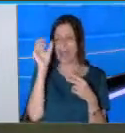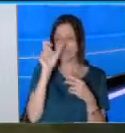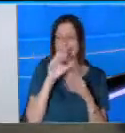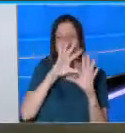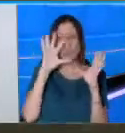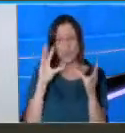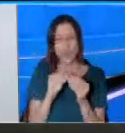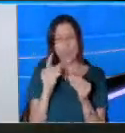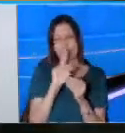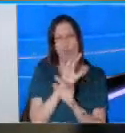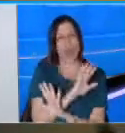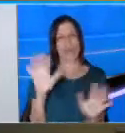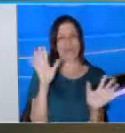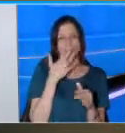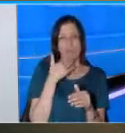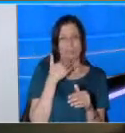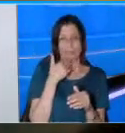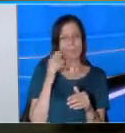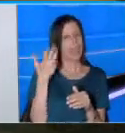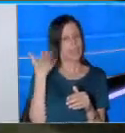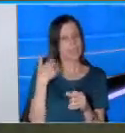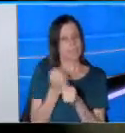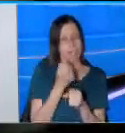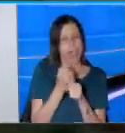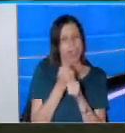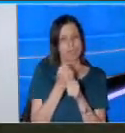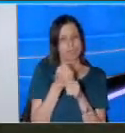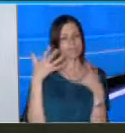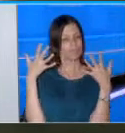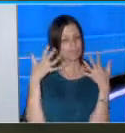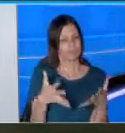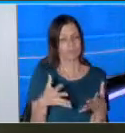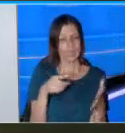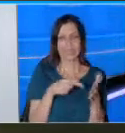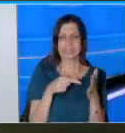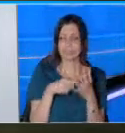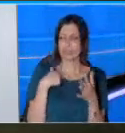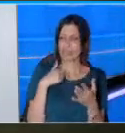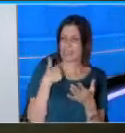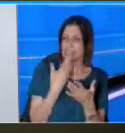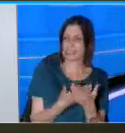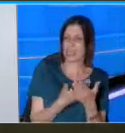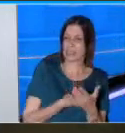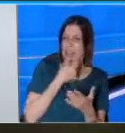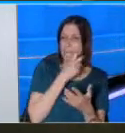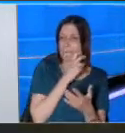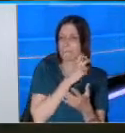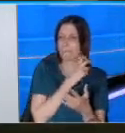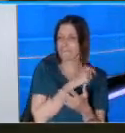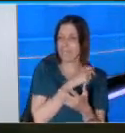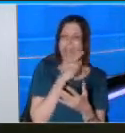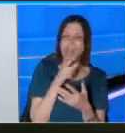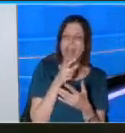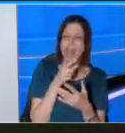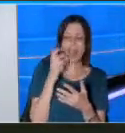לא רק של אזרחיה היהודים, היא הייתה פועלת בתקיפות. הסיבה שאני הצעתי עם מפכ"ל ערבי זה לייצר את הדיון,